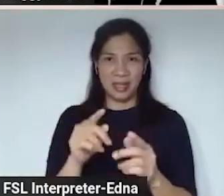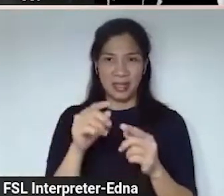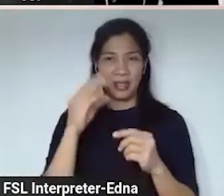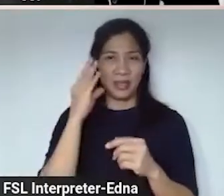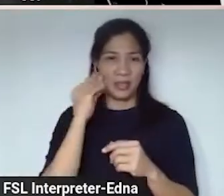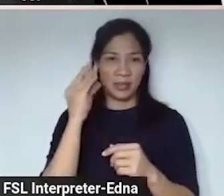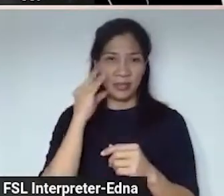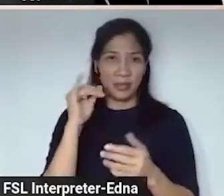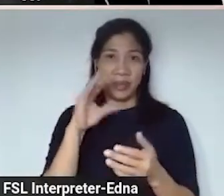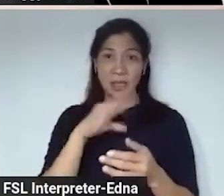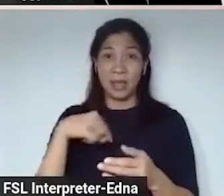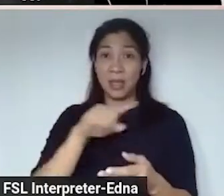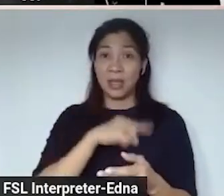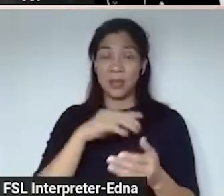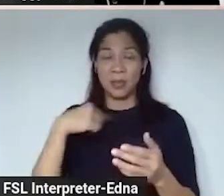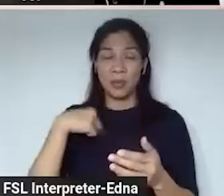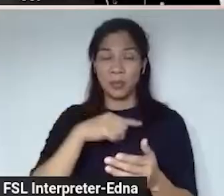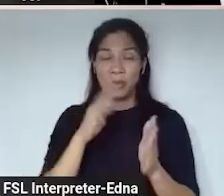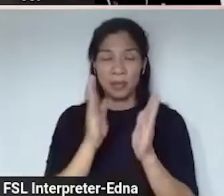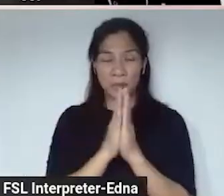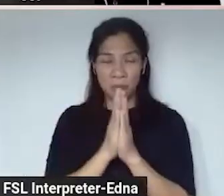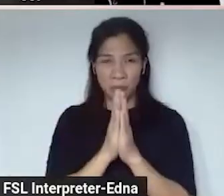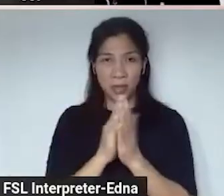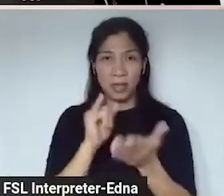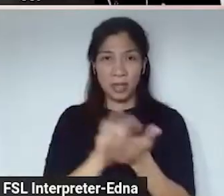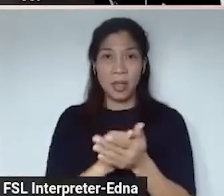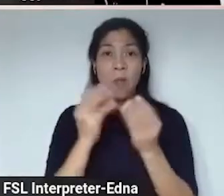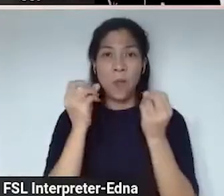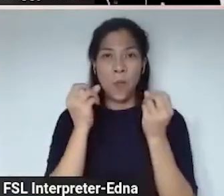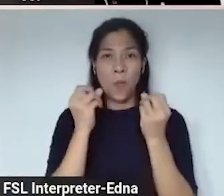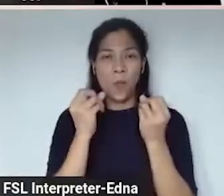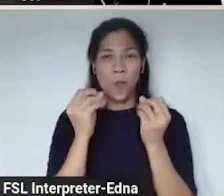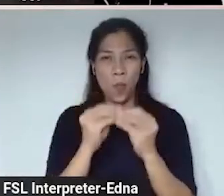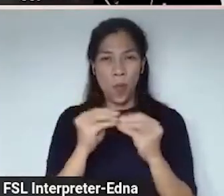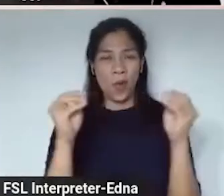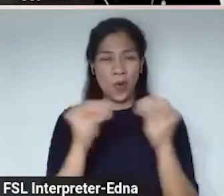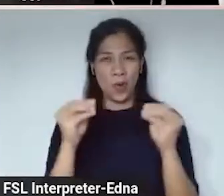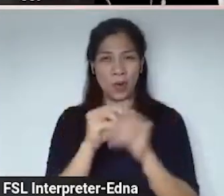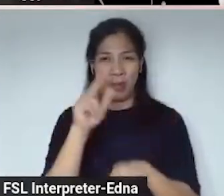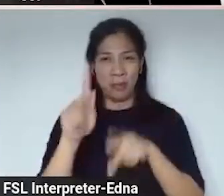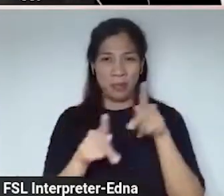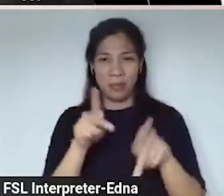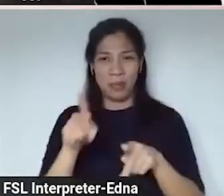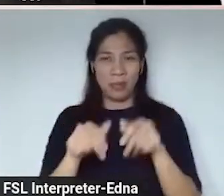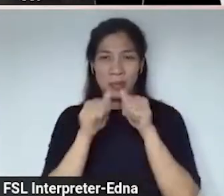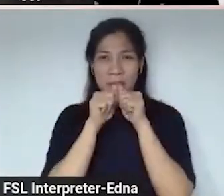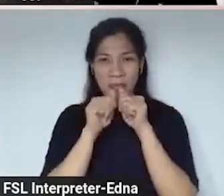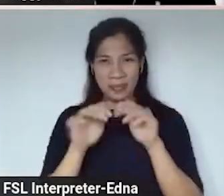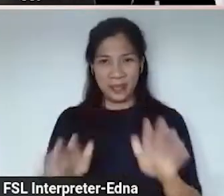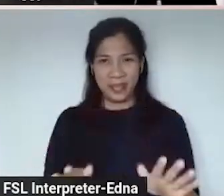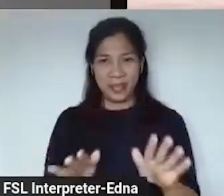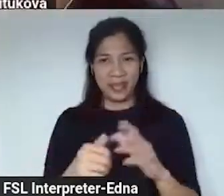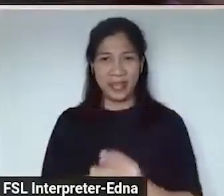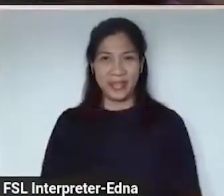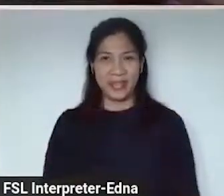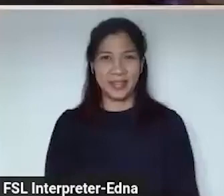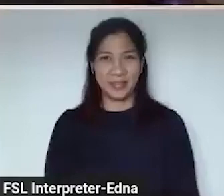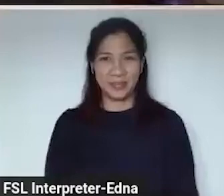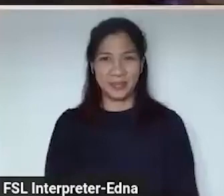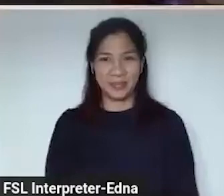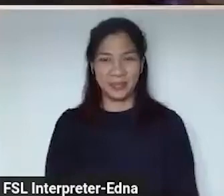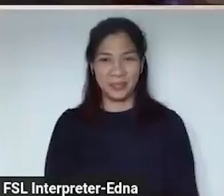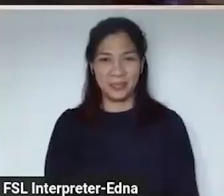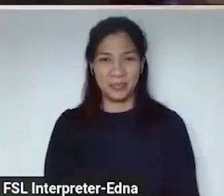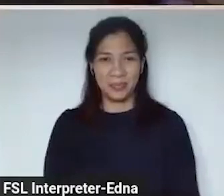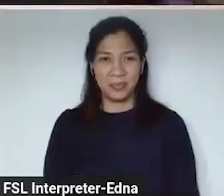talagang mabless kung nasaan ka pa ngayon. Miss Peggy? At saka alam mo, Hamon, I remember yung sinabi mo kanina, na